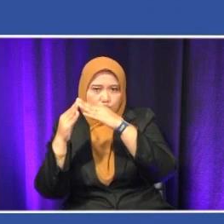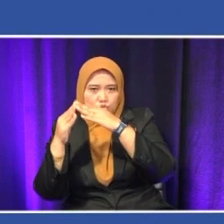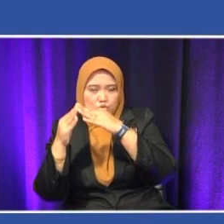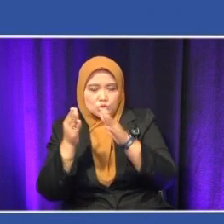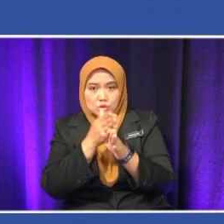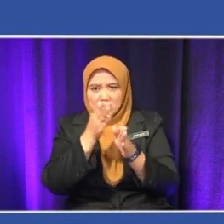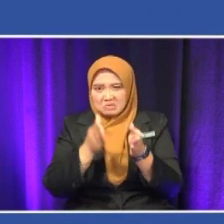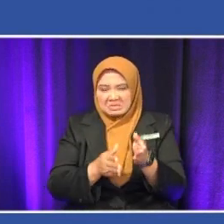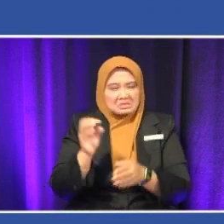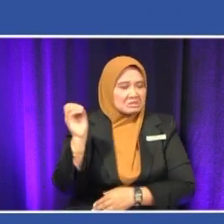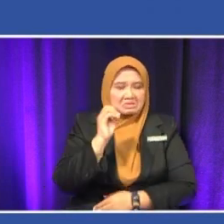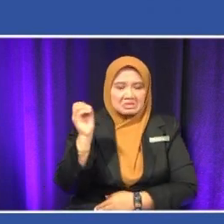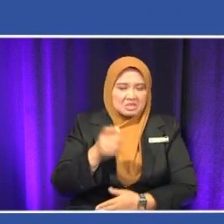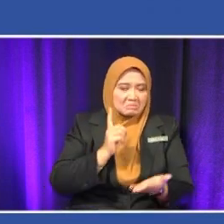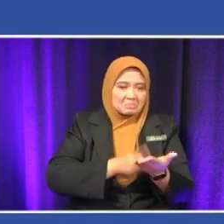ataupun gelung.